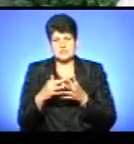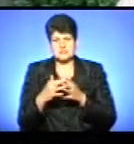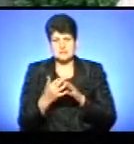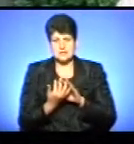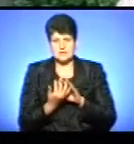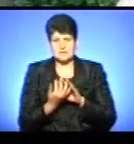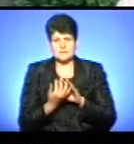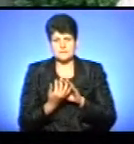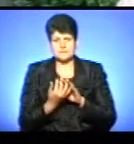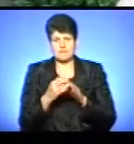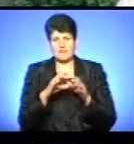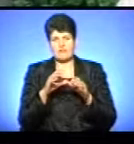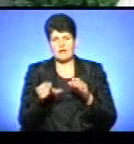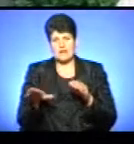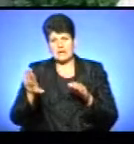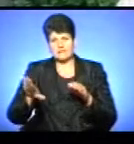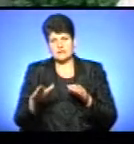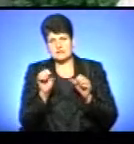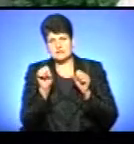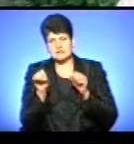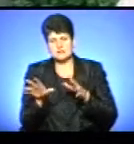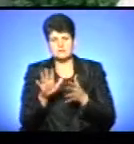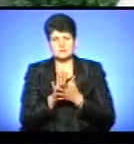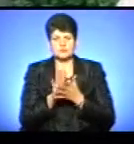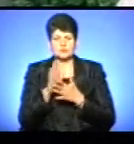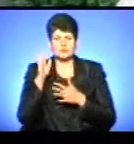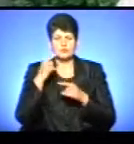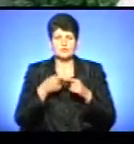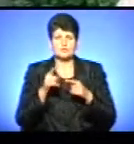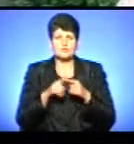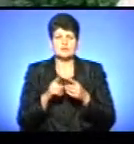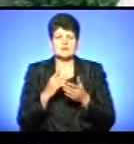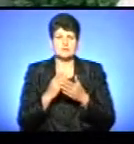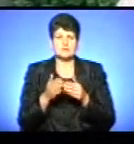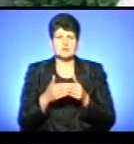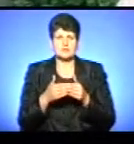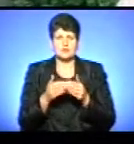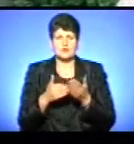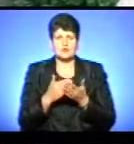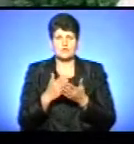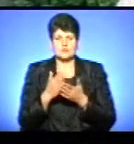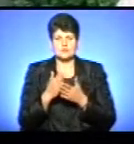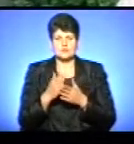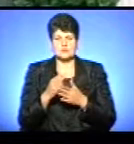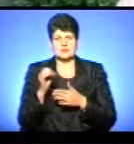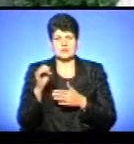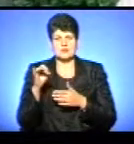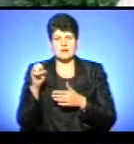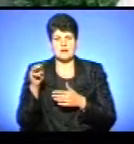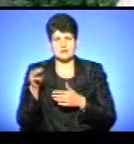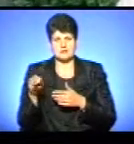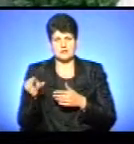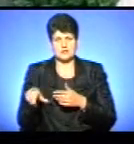меліоративний канал, злив ці нечистоти. Цей меліоративний канал знаходиться географічно трохи вище річки Сарет, тобто